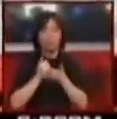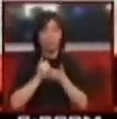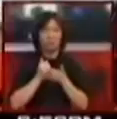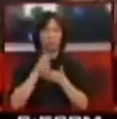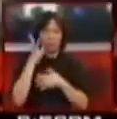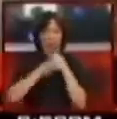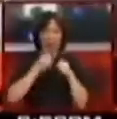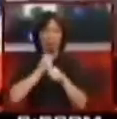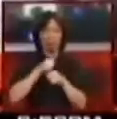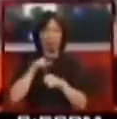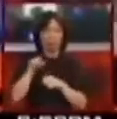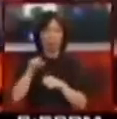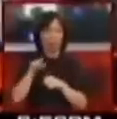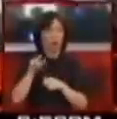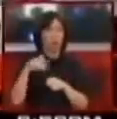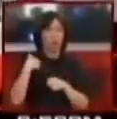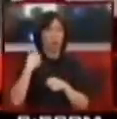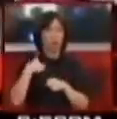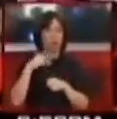Lalayan na buntis, ang buntis.